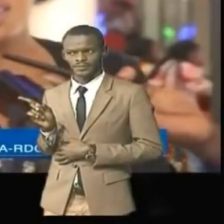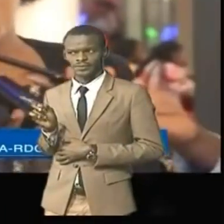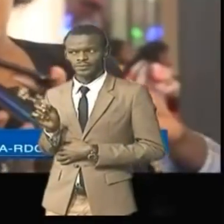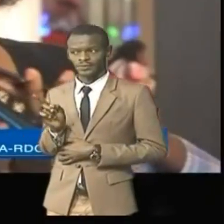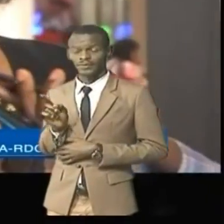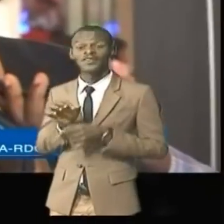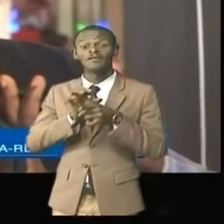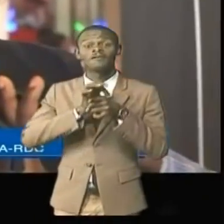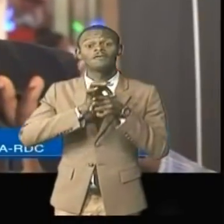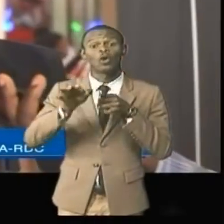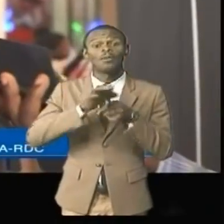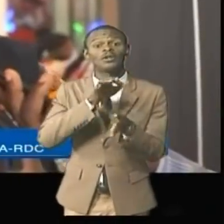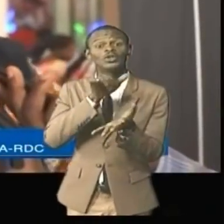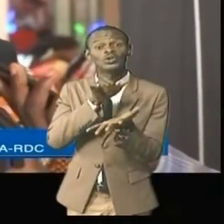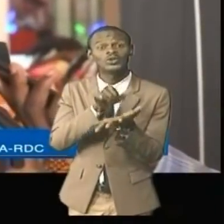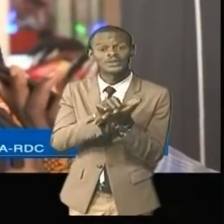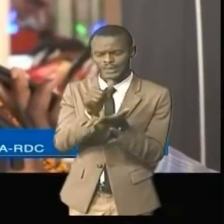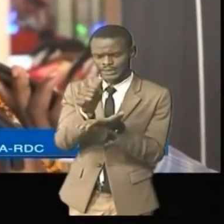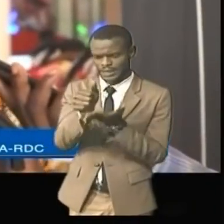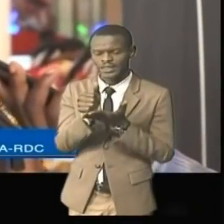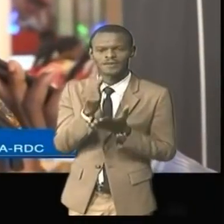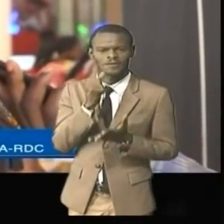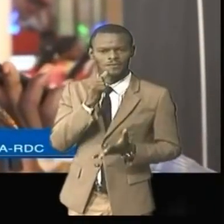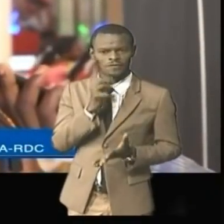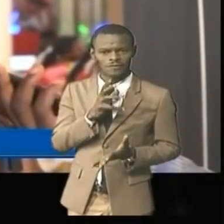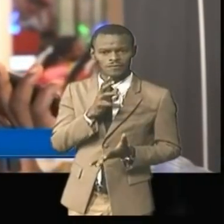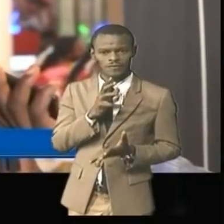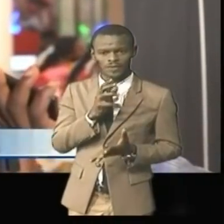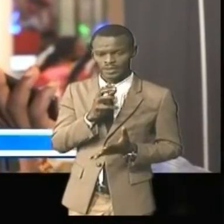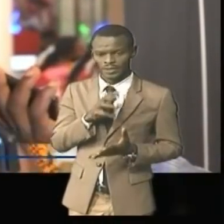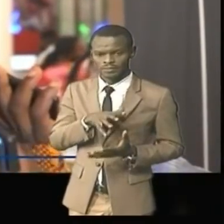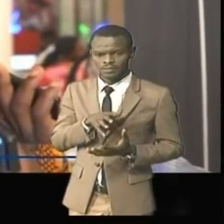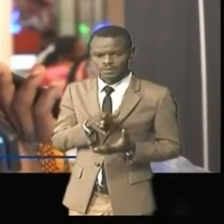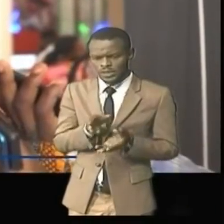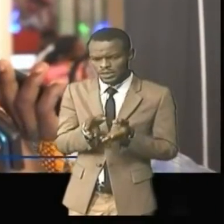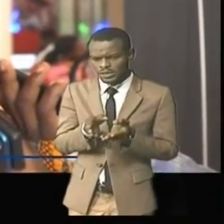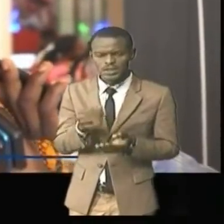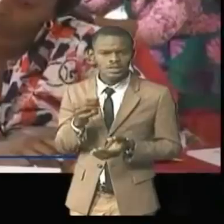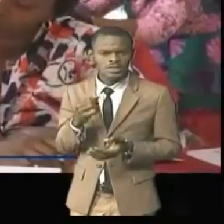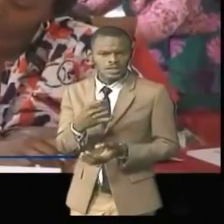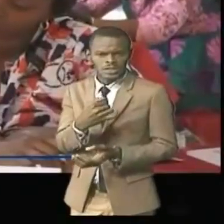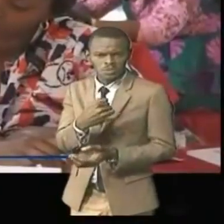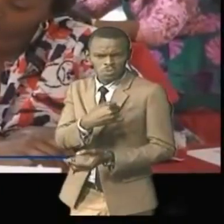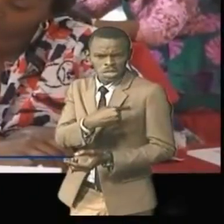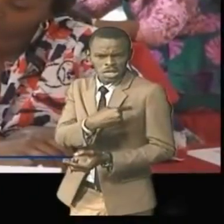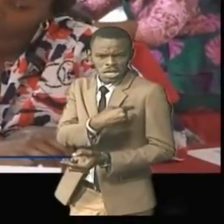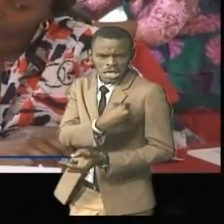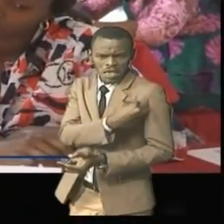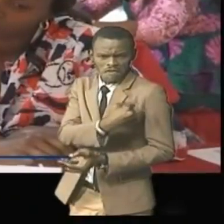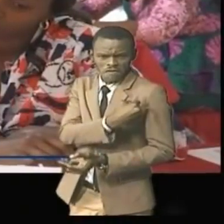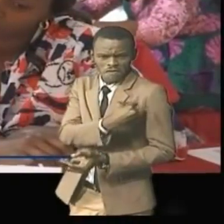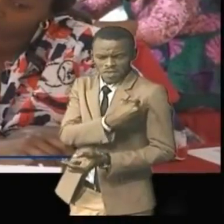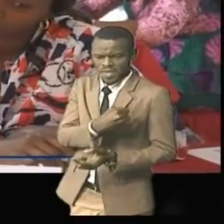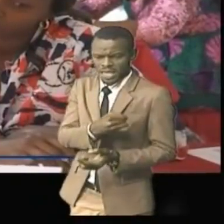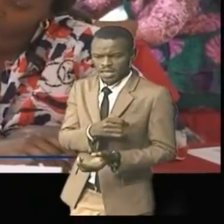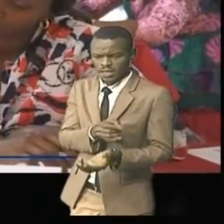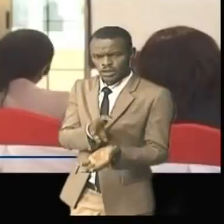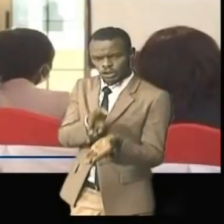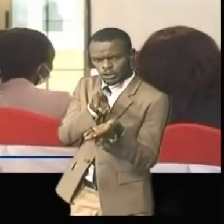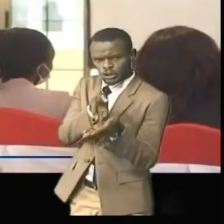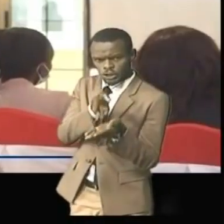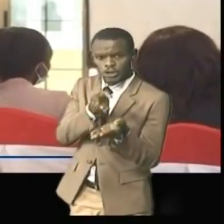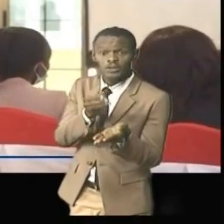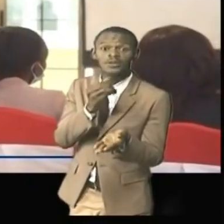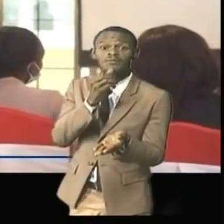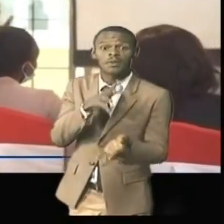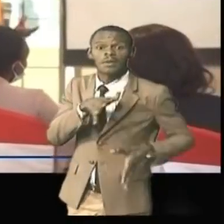à réagir dans des zones humanitaires. C'est sûr que nous avions eu dans cette province et il a fallu qu'il y ait